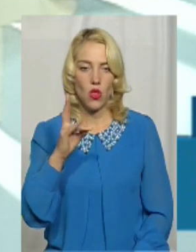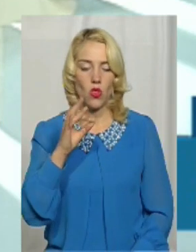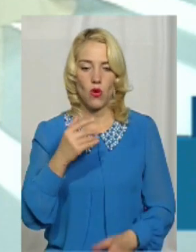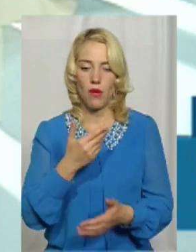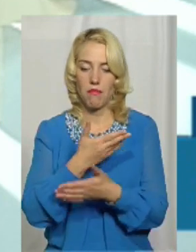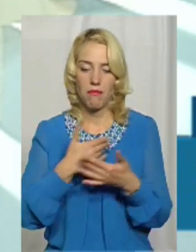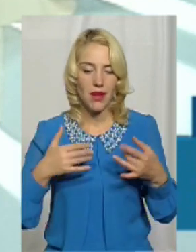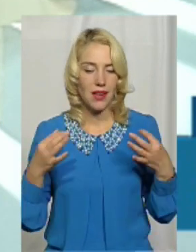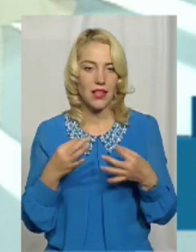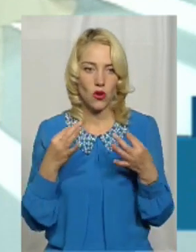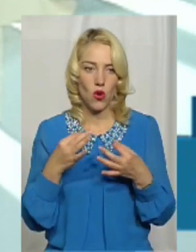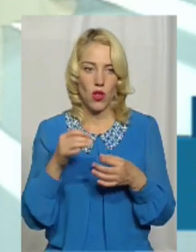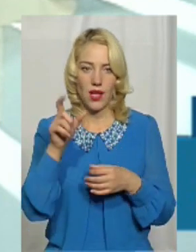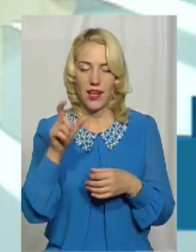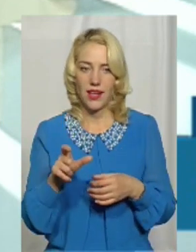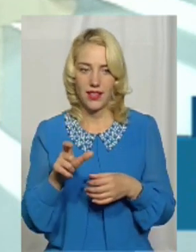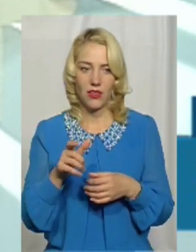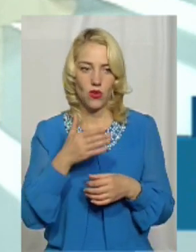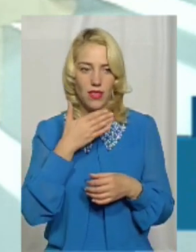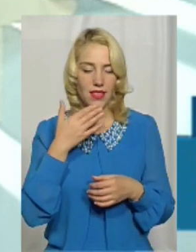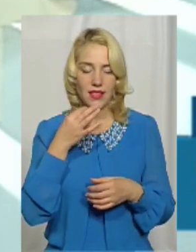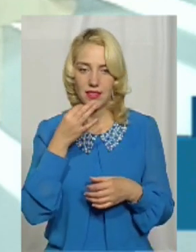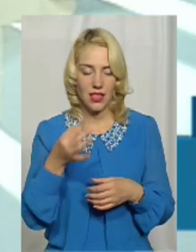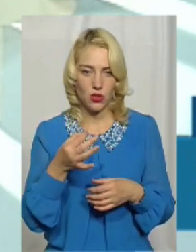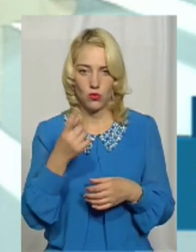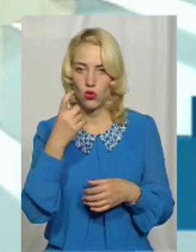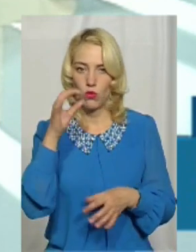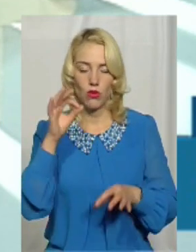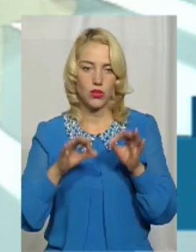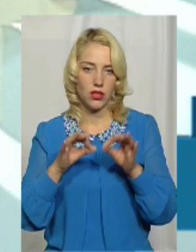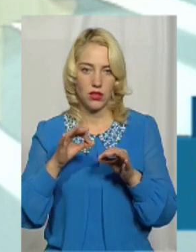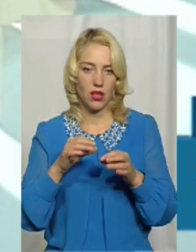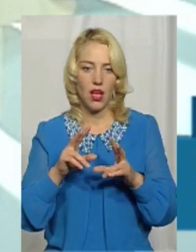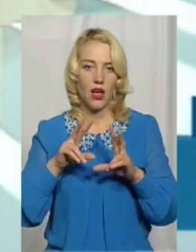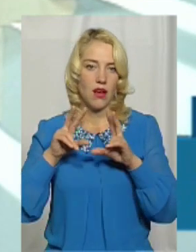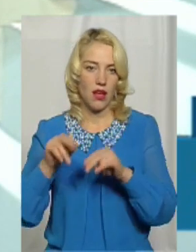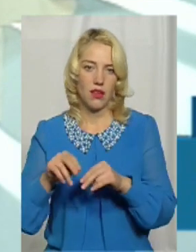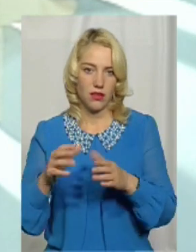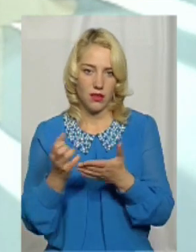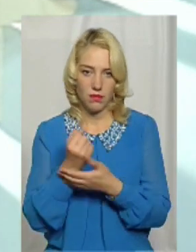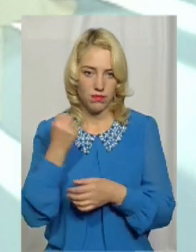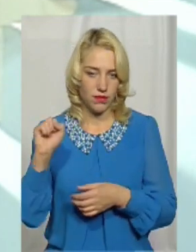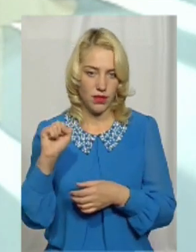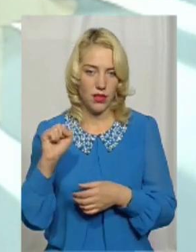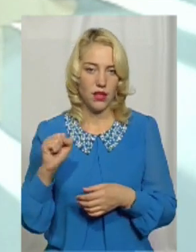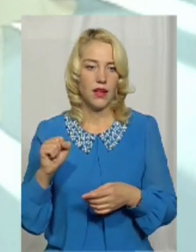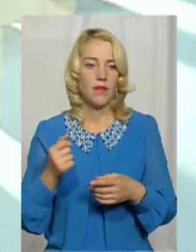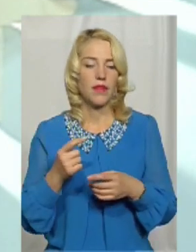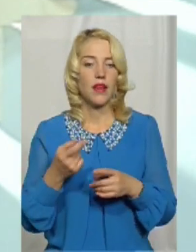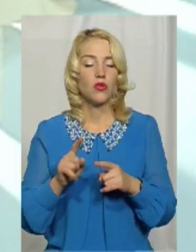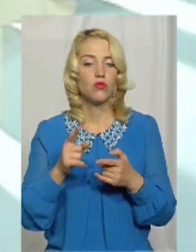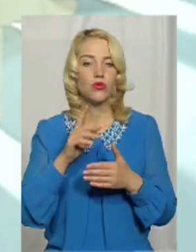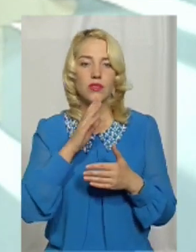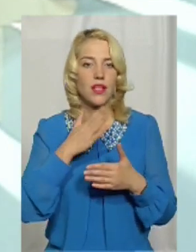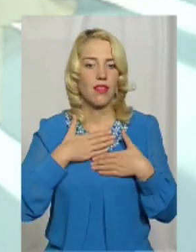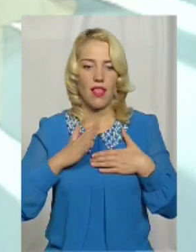ніколи не клієнту, скажімо, не даємо безпідставної надії, що справа буде виграна, адже це не